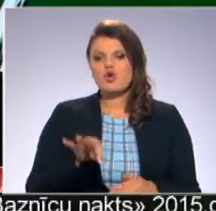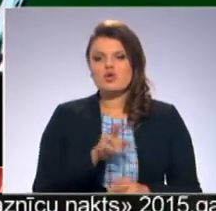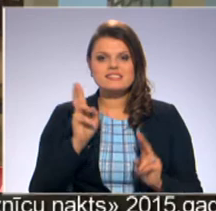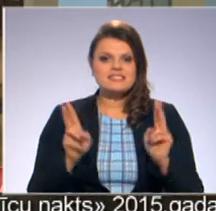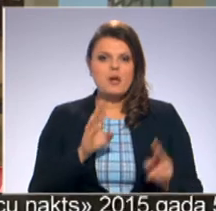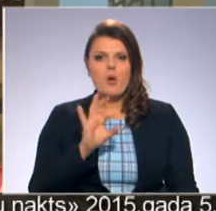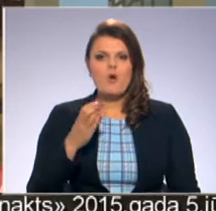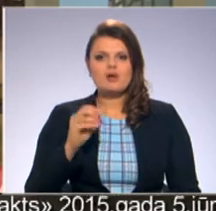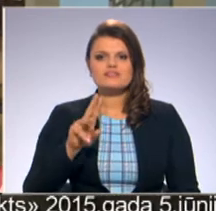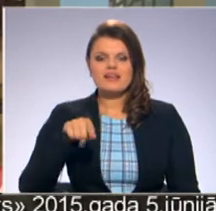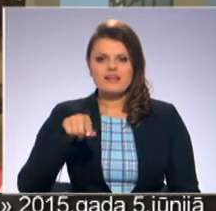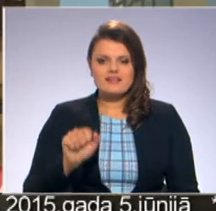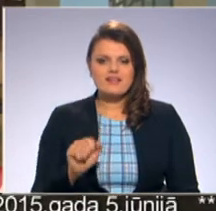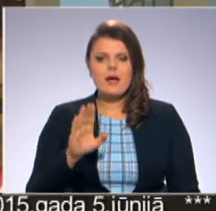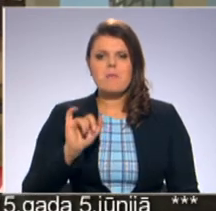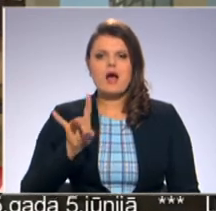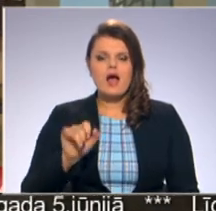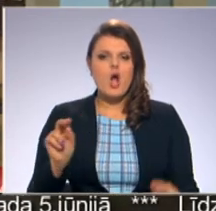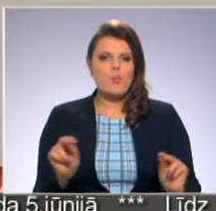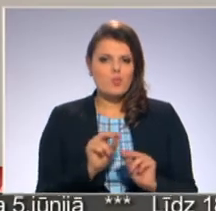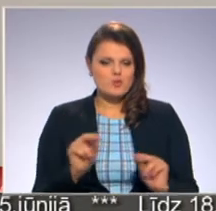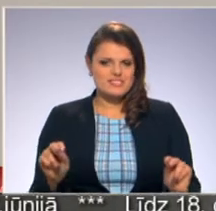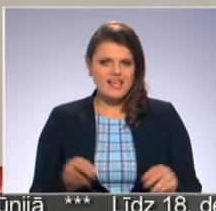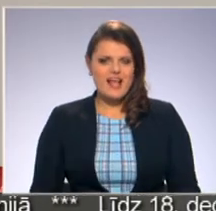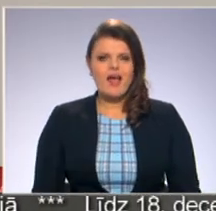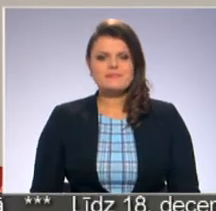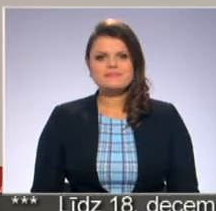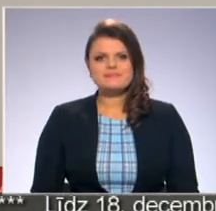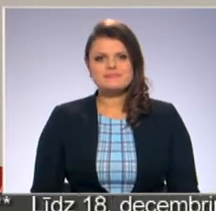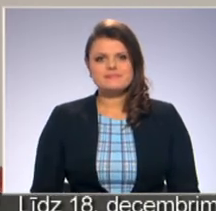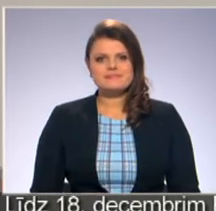skanēs Mocarta, Haidna, Mendelsona un Bacha mūzika. Madaru Dzīdzinters Spriņģis, Latvijas televīzija.